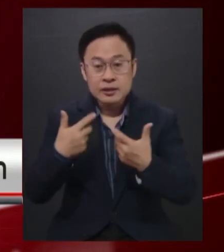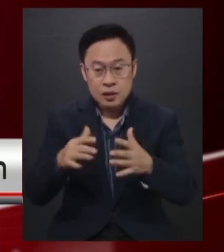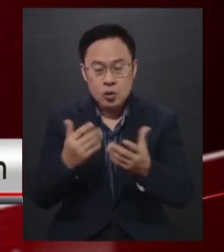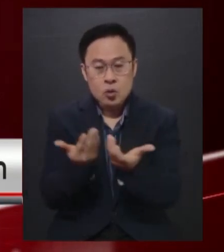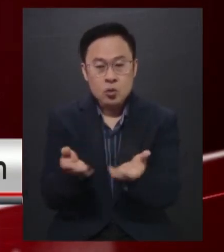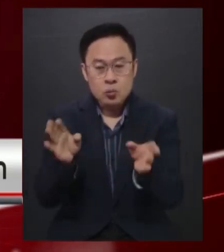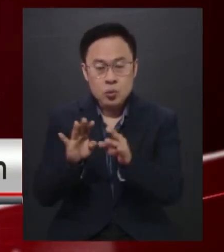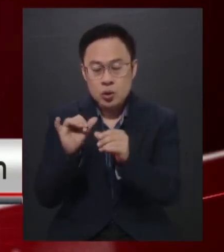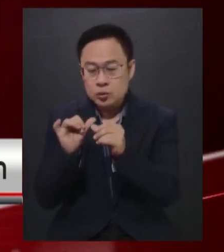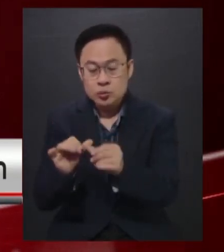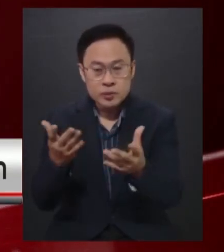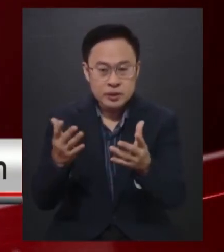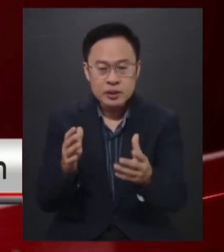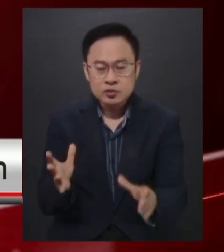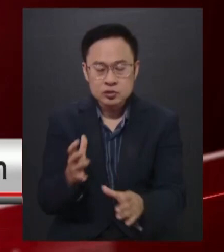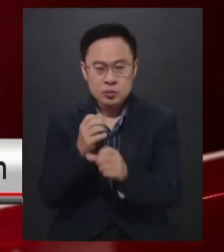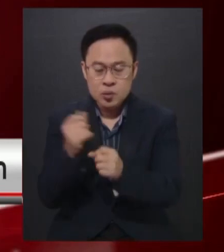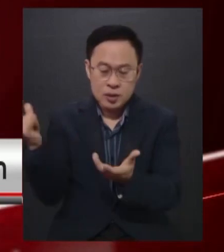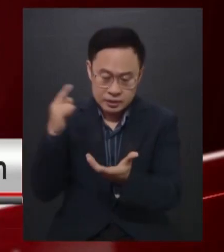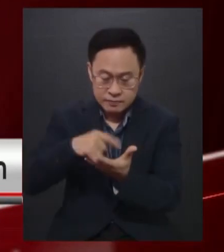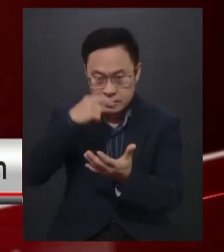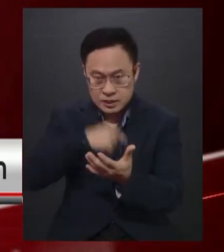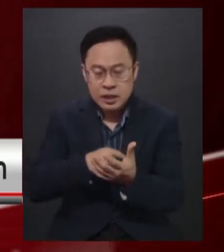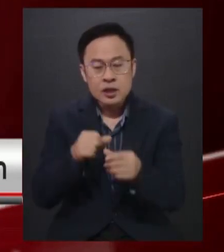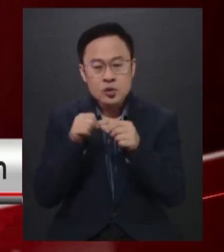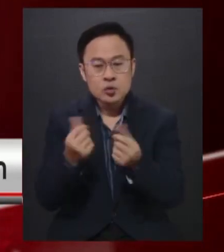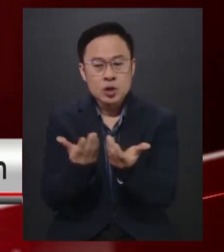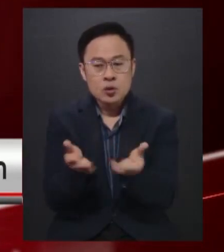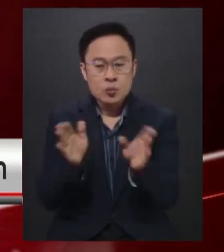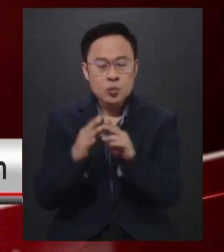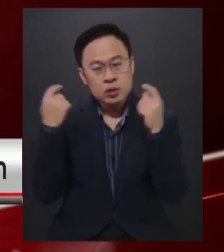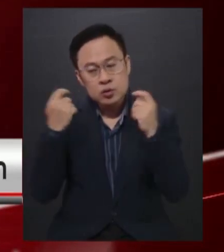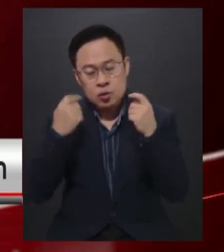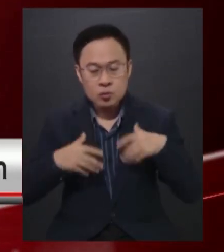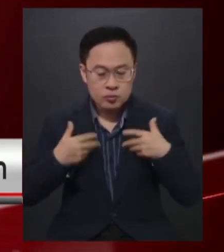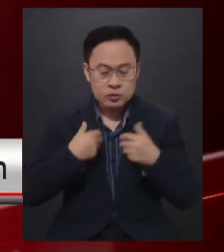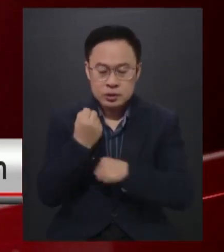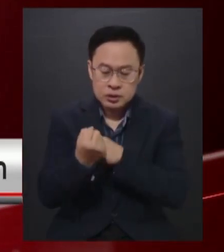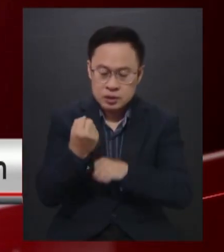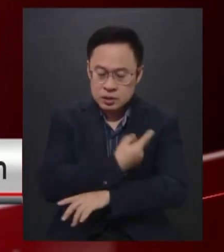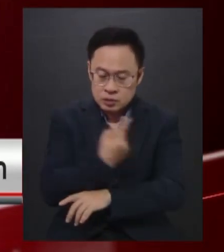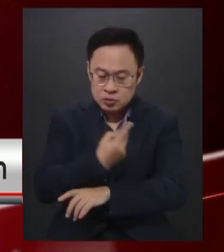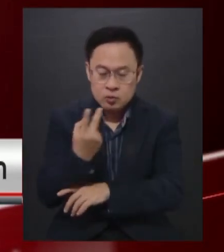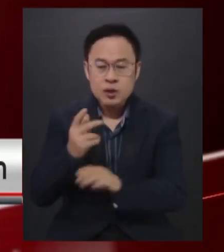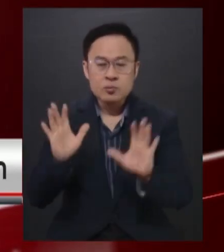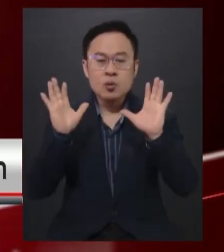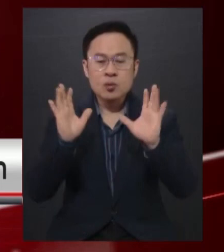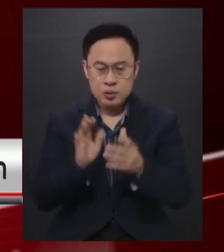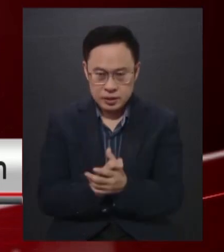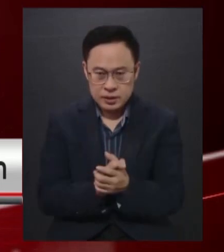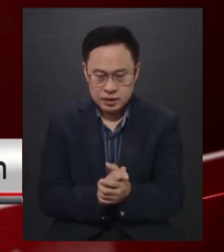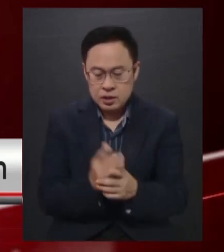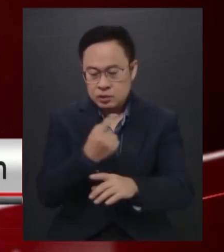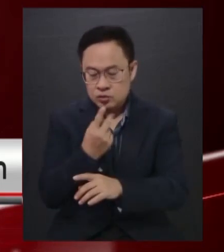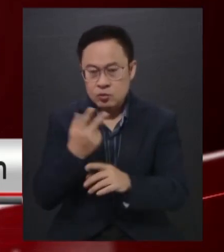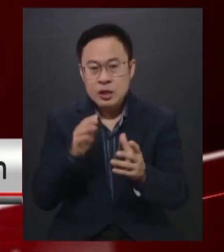ครอบครัวเลยอีก็เลยปล่อยให้นักเตะเนี่ยได้พักบังกับอยู่ครอบครัวบ้าง2-3วันนะฮะแต่ว่าการพักเนี่ยก็พักสั้นๆนักเตะเขาคก็ต้องเข้า